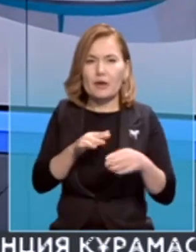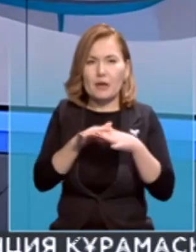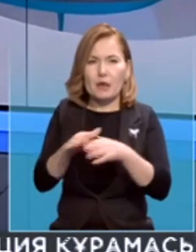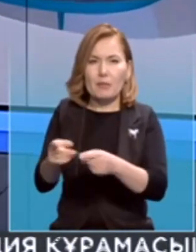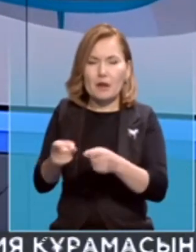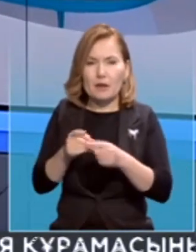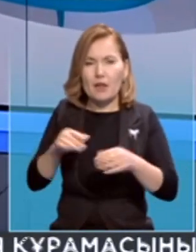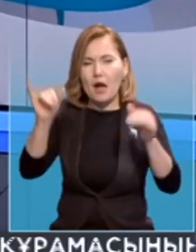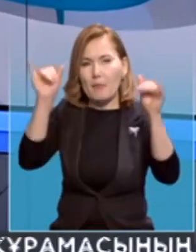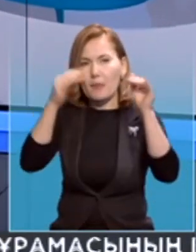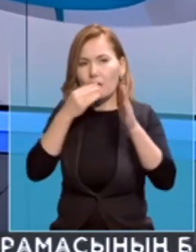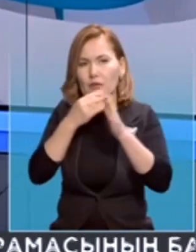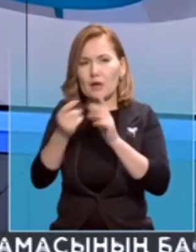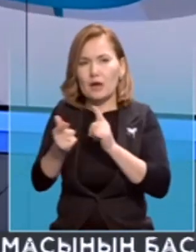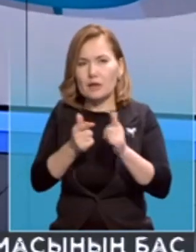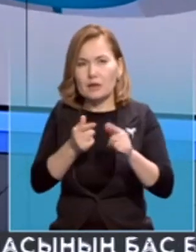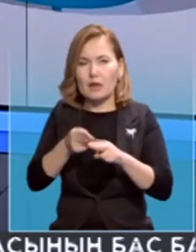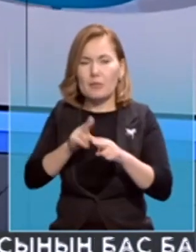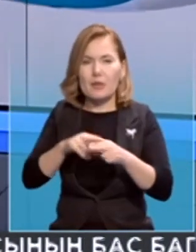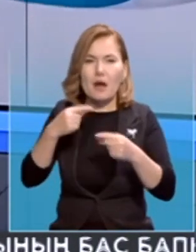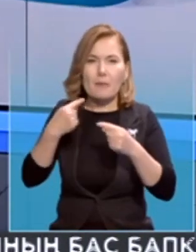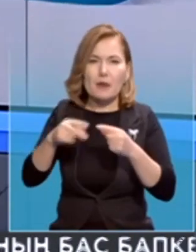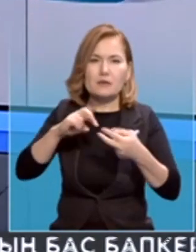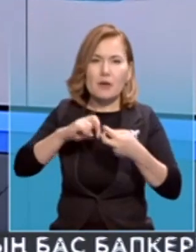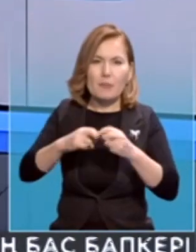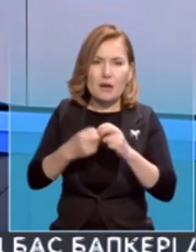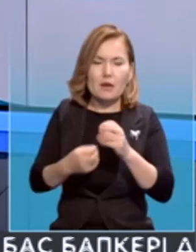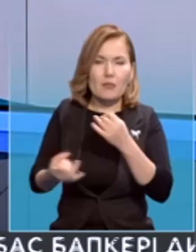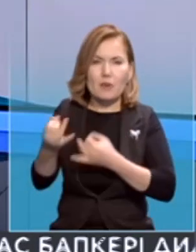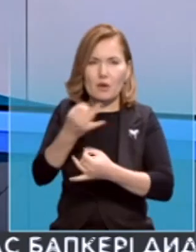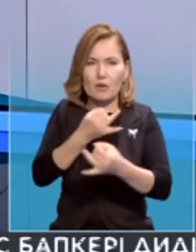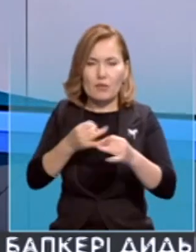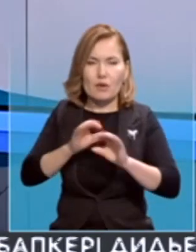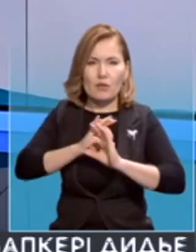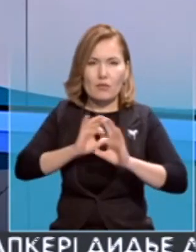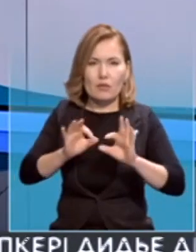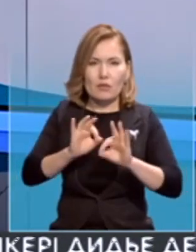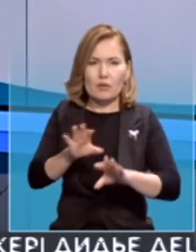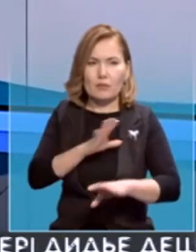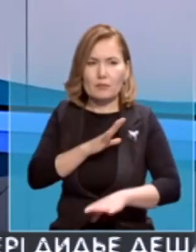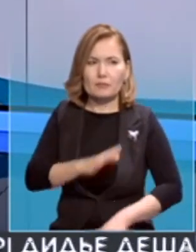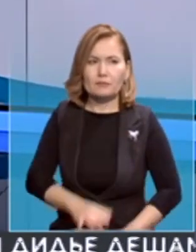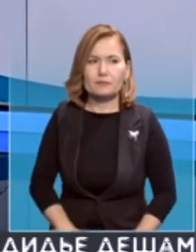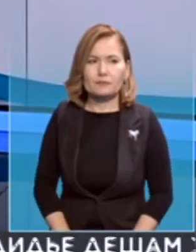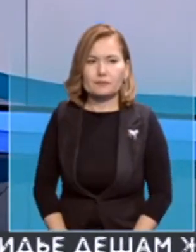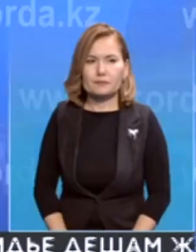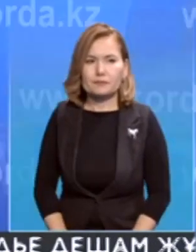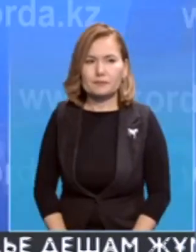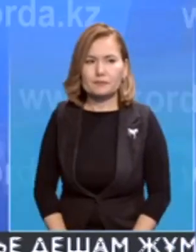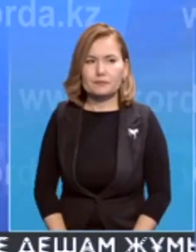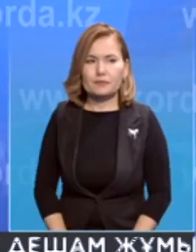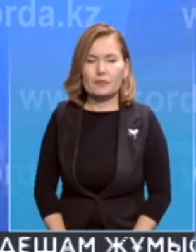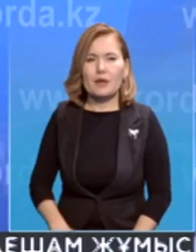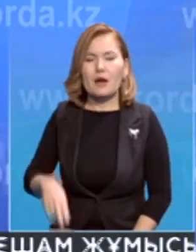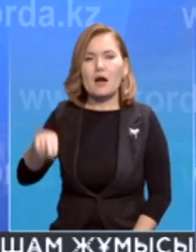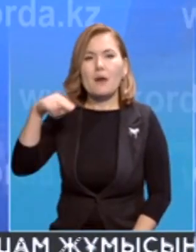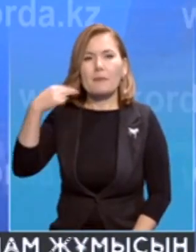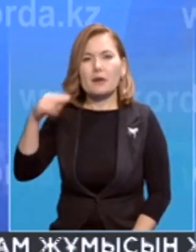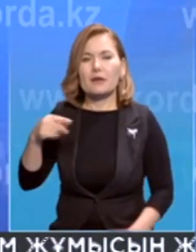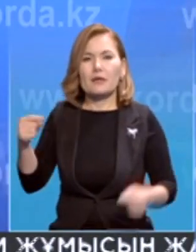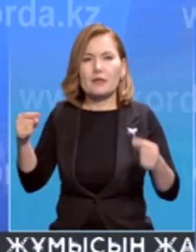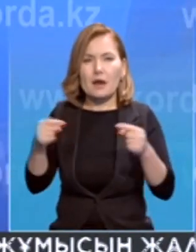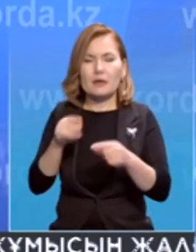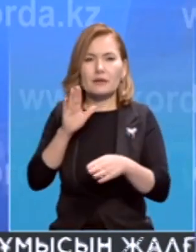тарту, мал азығын әзірлеу және тағы басқа мәселелер жөнінде мәлімет берілді. Президент нақты тапсырма